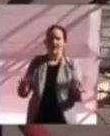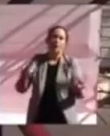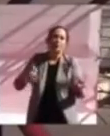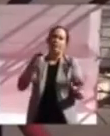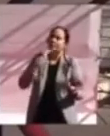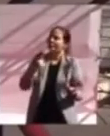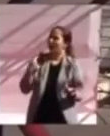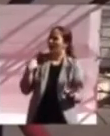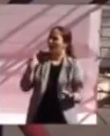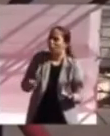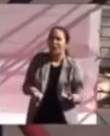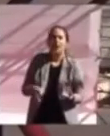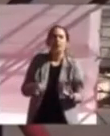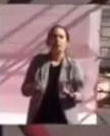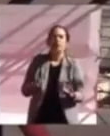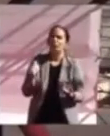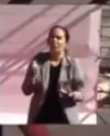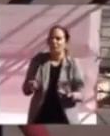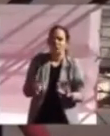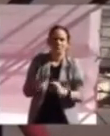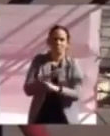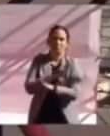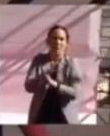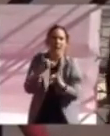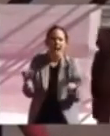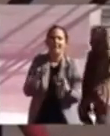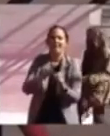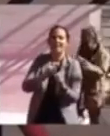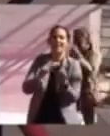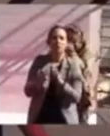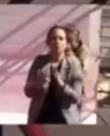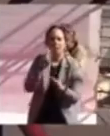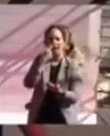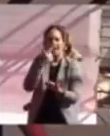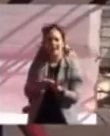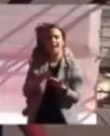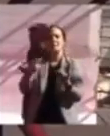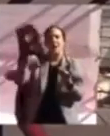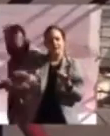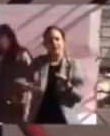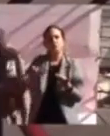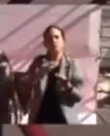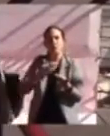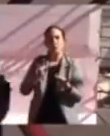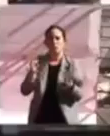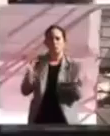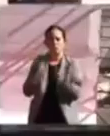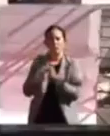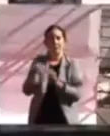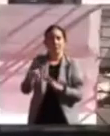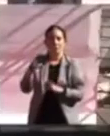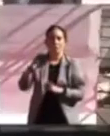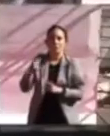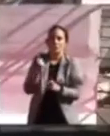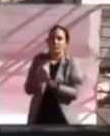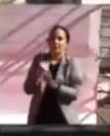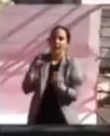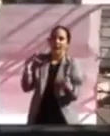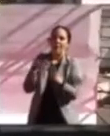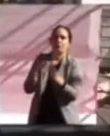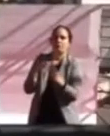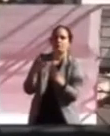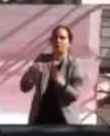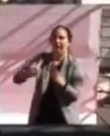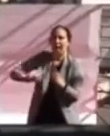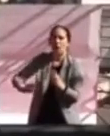economici adesso non ci sono più alibi perché abbiamo da fronteggiare un'epidemia che è ancora in corso che ci lancia questa